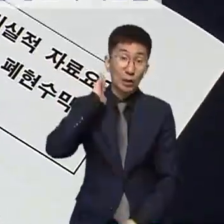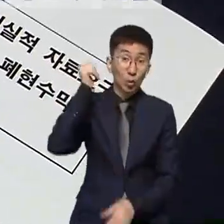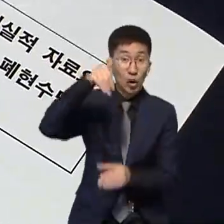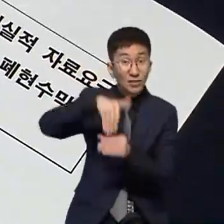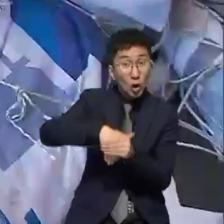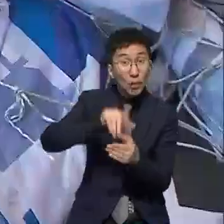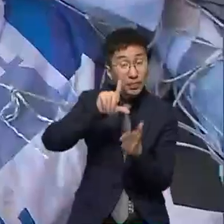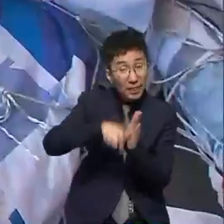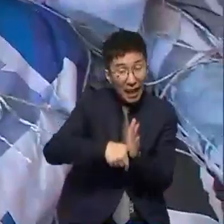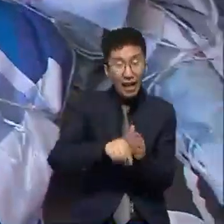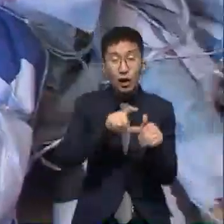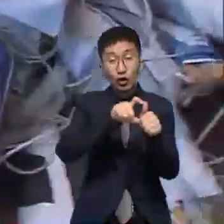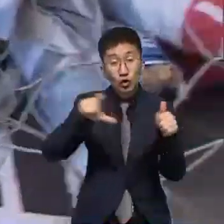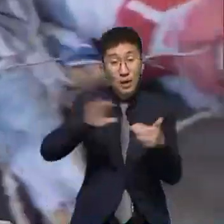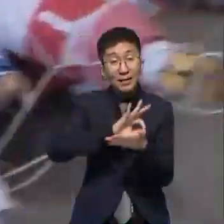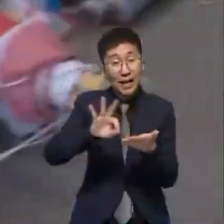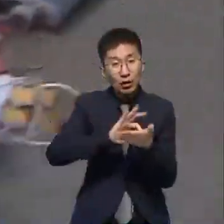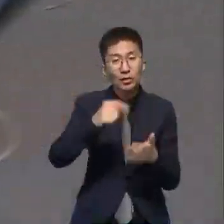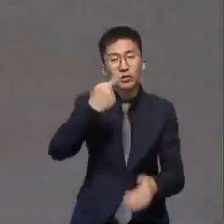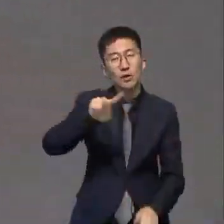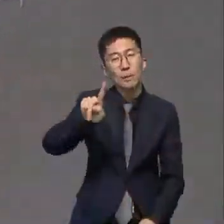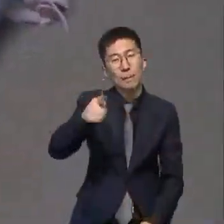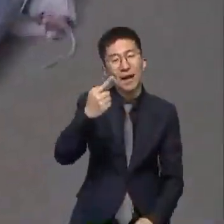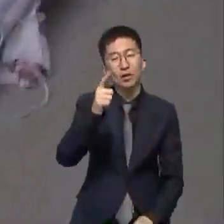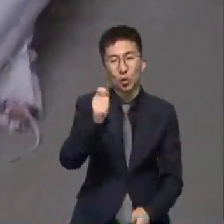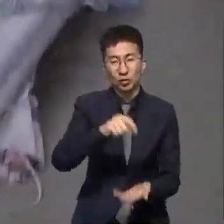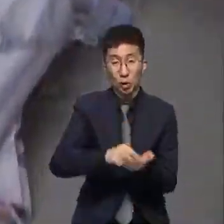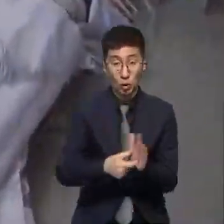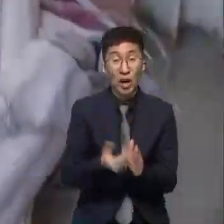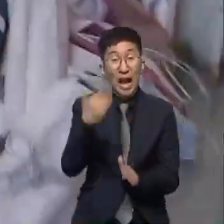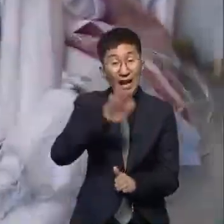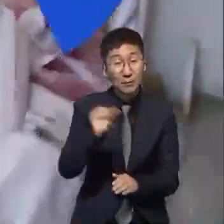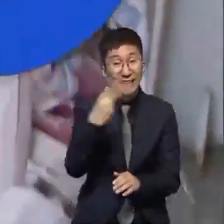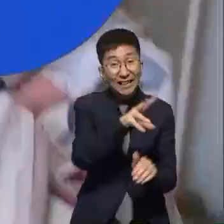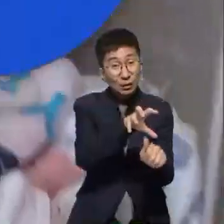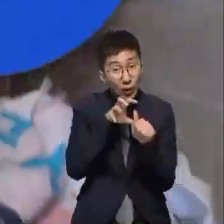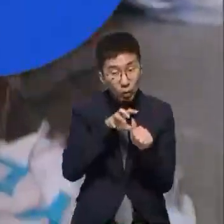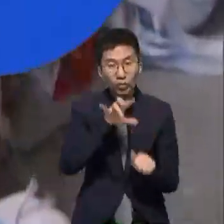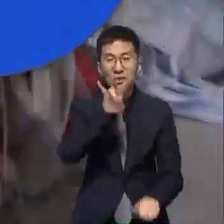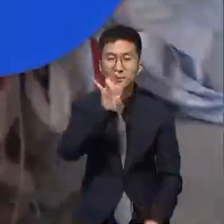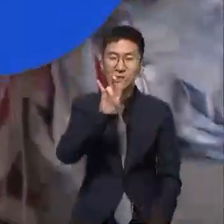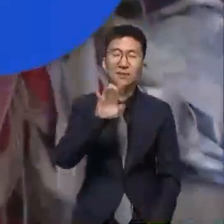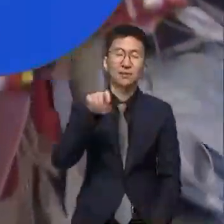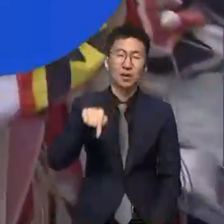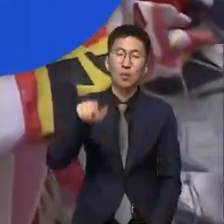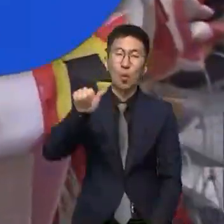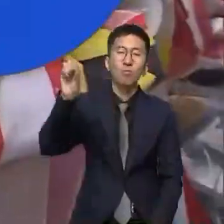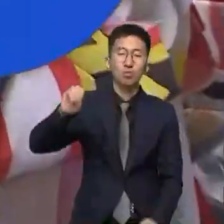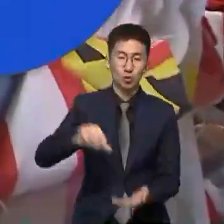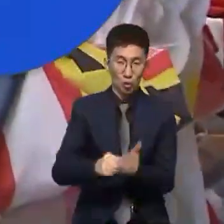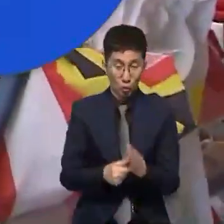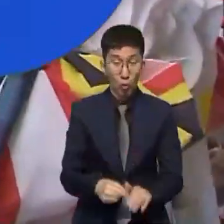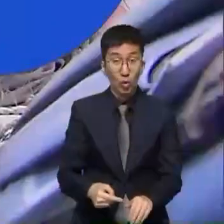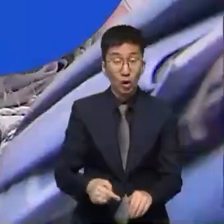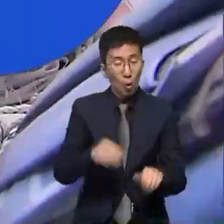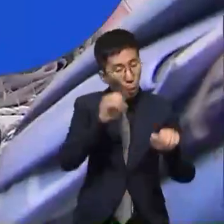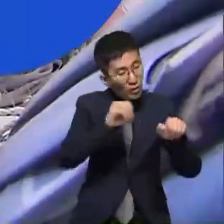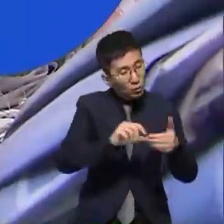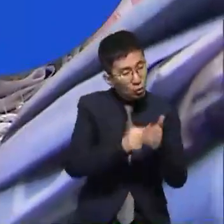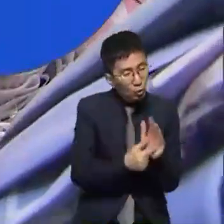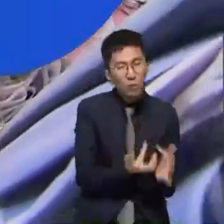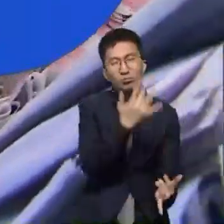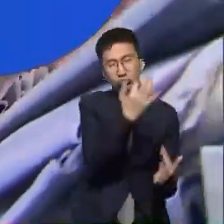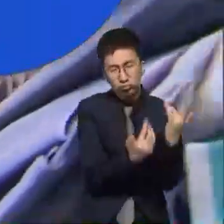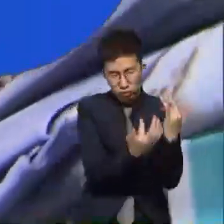내건 현수막은 약 1,100여 톤, 재활용된 건 25%가 채 안 됩니다. 절반가량은 쓰레기로